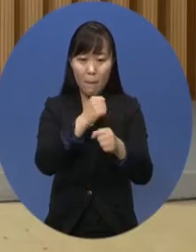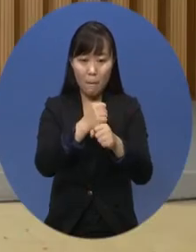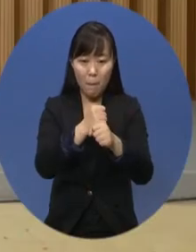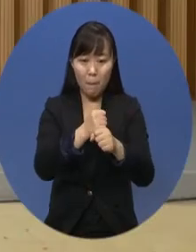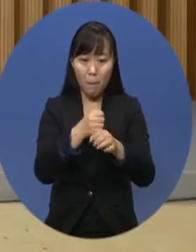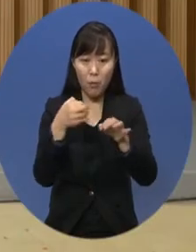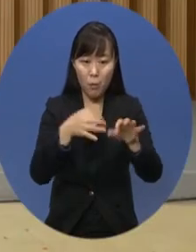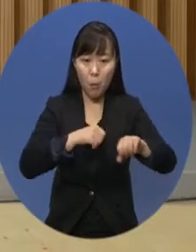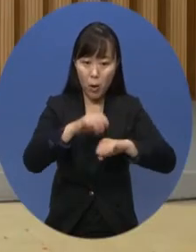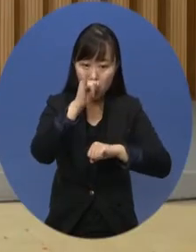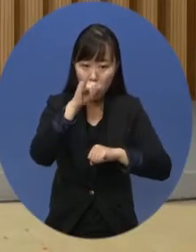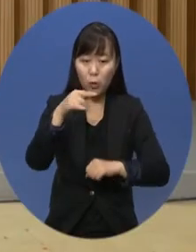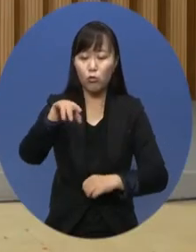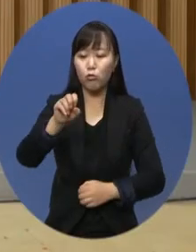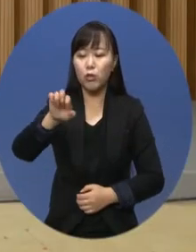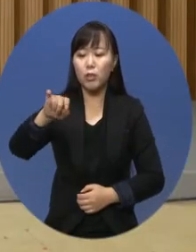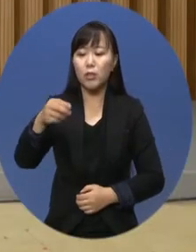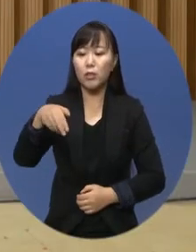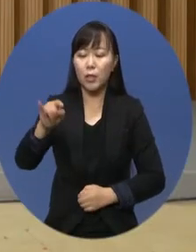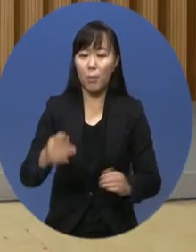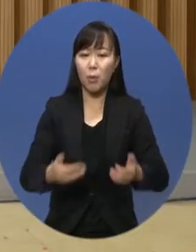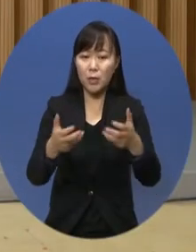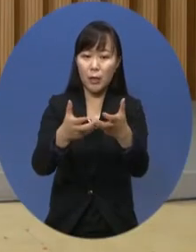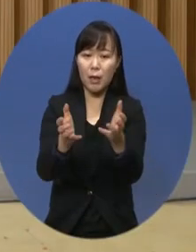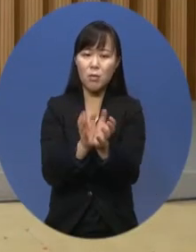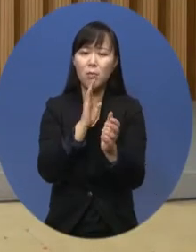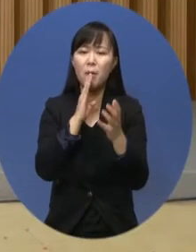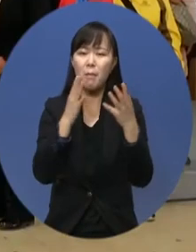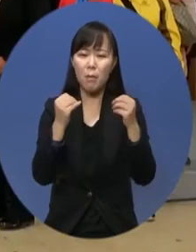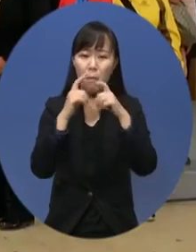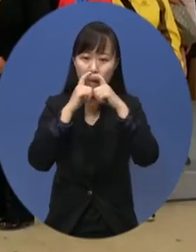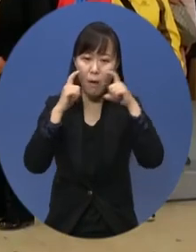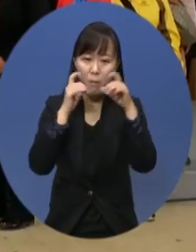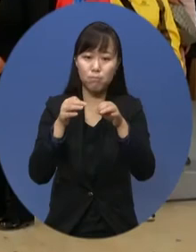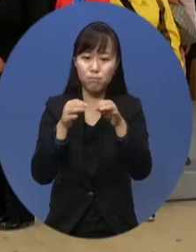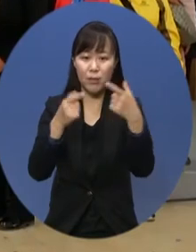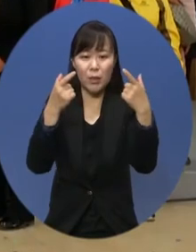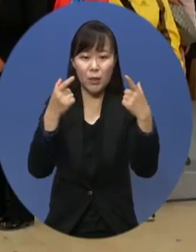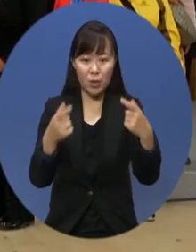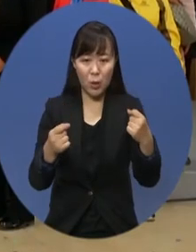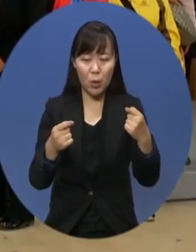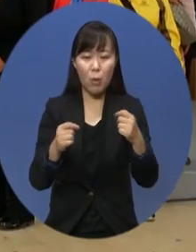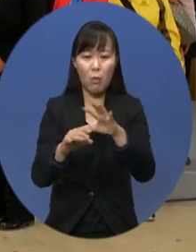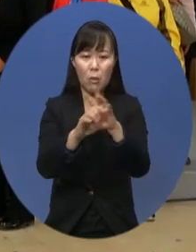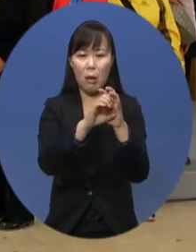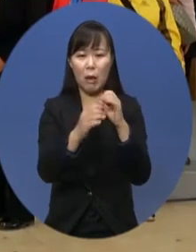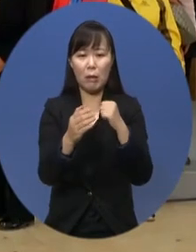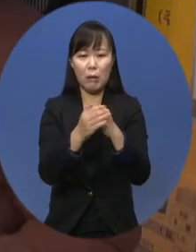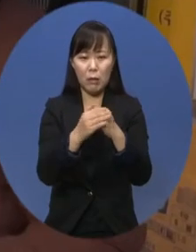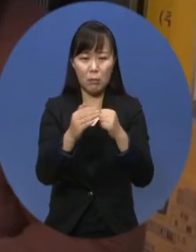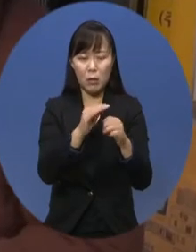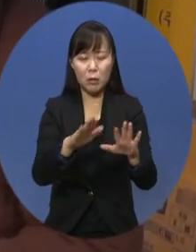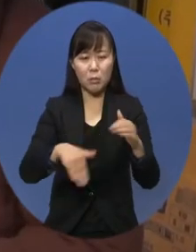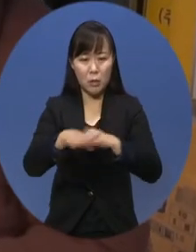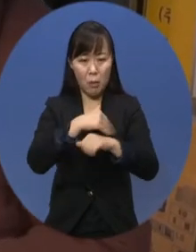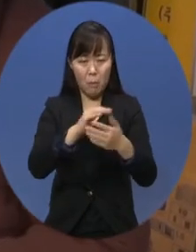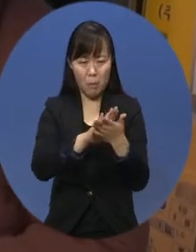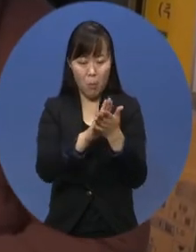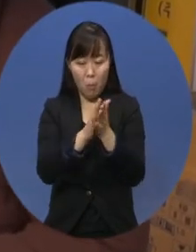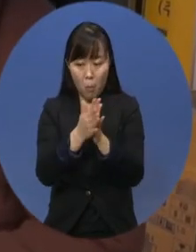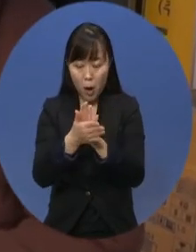있었고, 둥글게 봉사단에서는 대량의 마스크를 기부하는 등 코로나19로 인한 변화와 흐름에